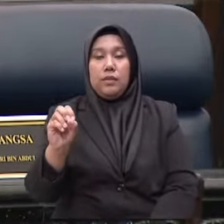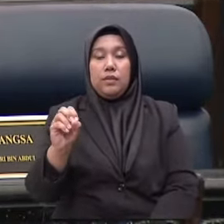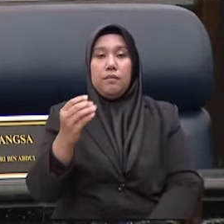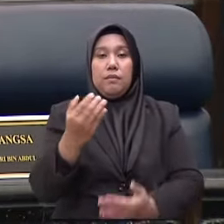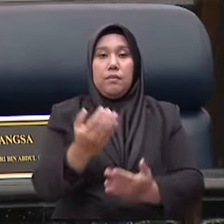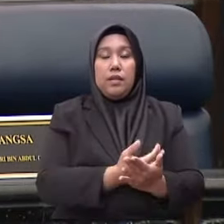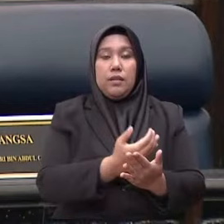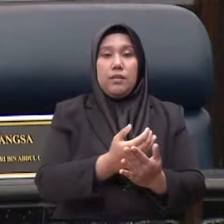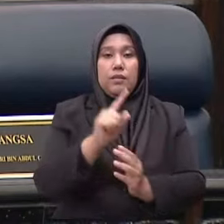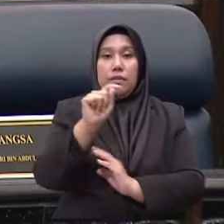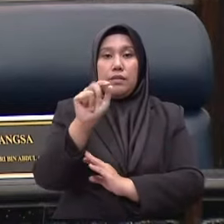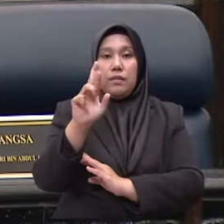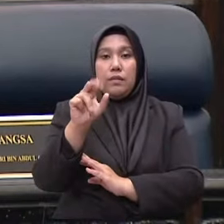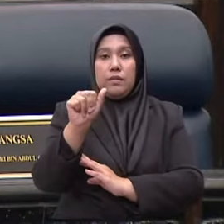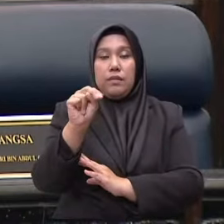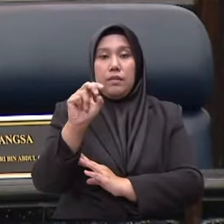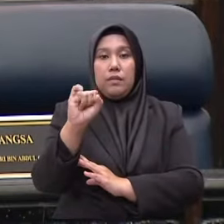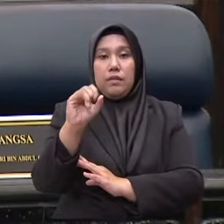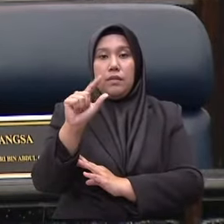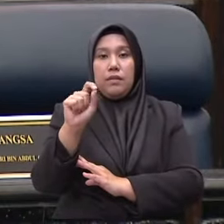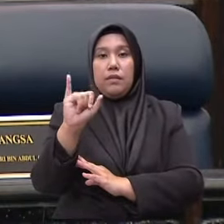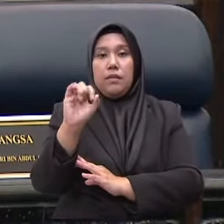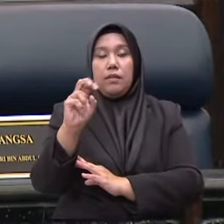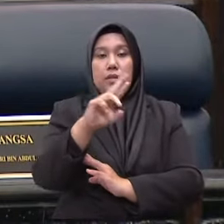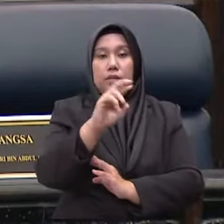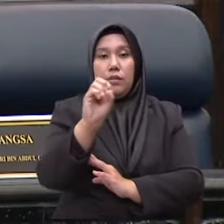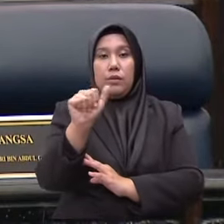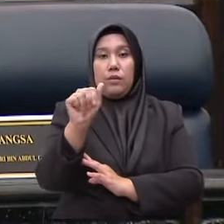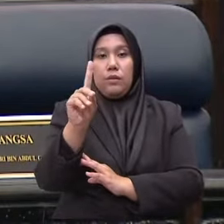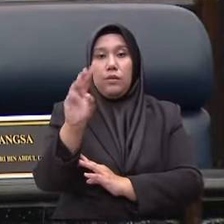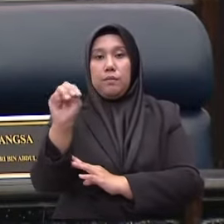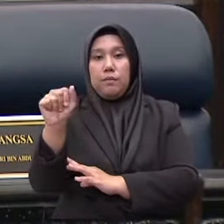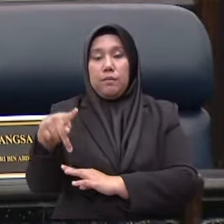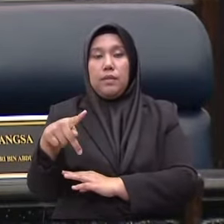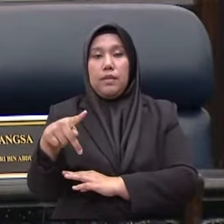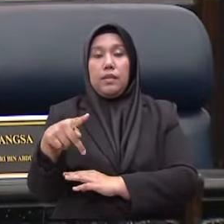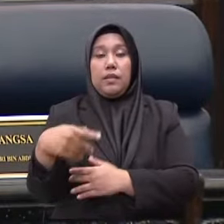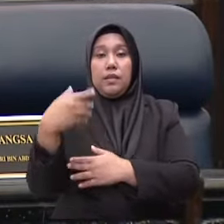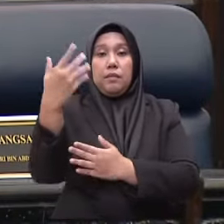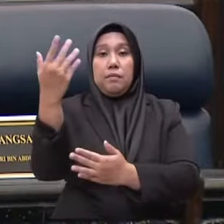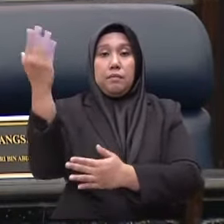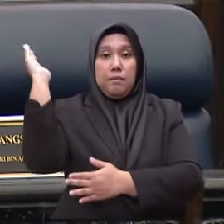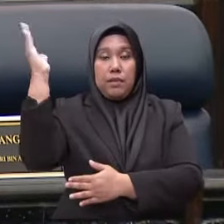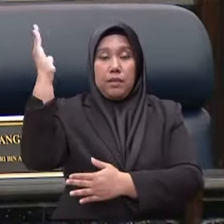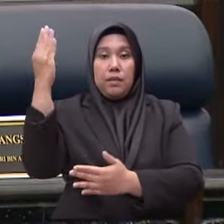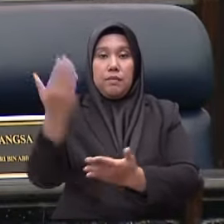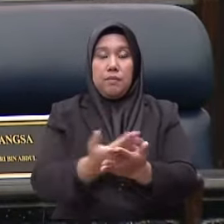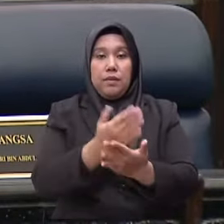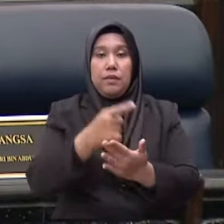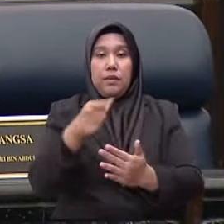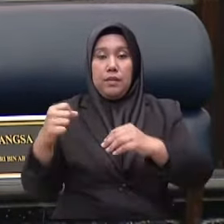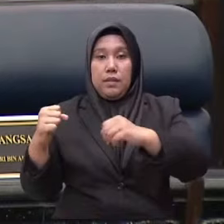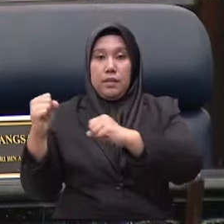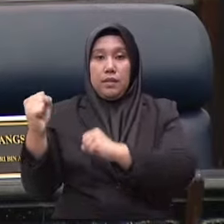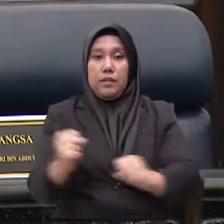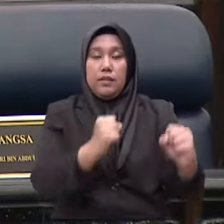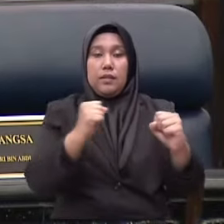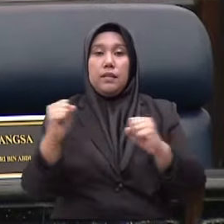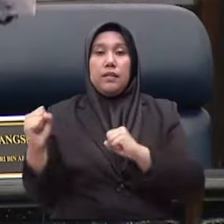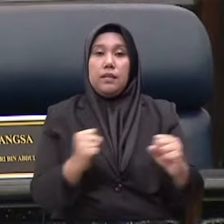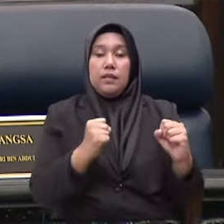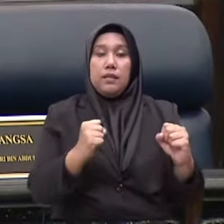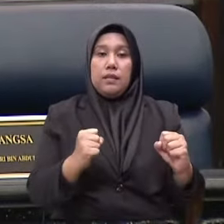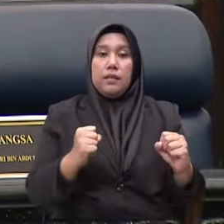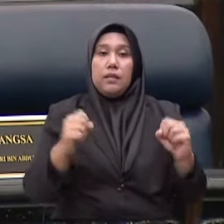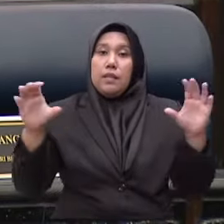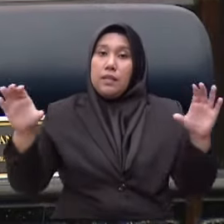Transition road map yang dibentangkan baru-baru ini Ini adalah merupakan strategi-strategi yang